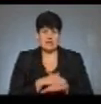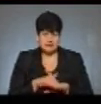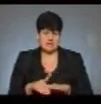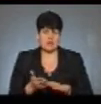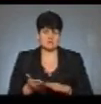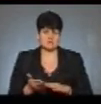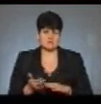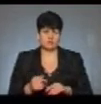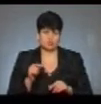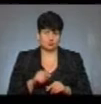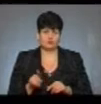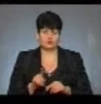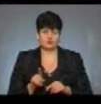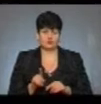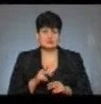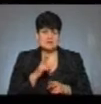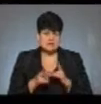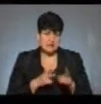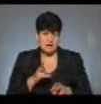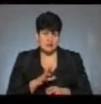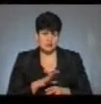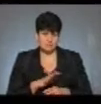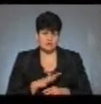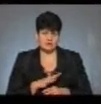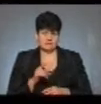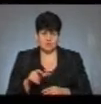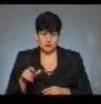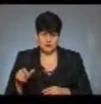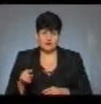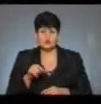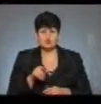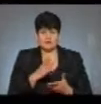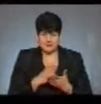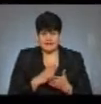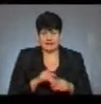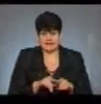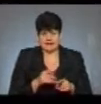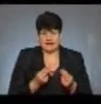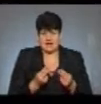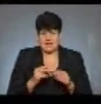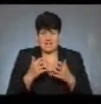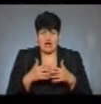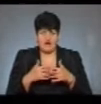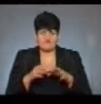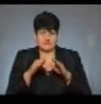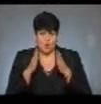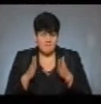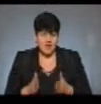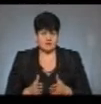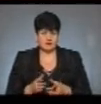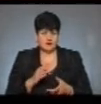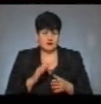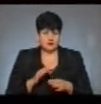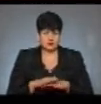що так і скарги були від мешканців про те, що є таке гральні автомати, що це бізнес нелегальний. Що